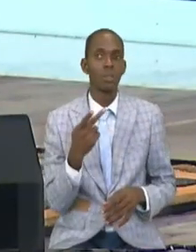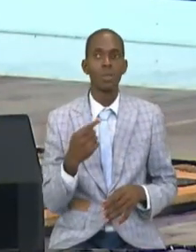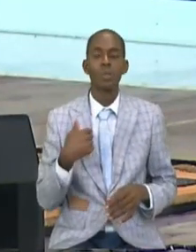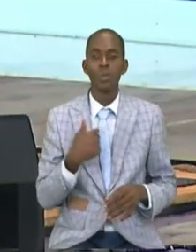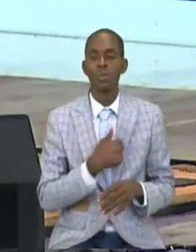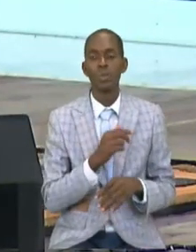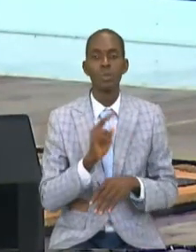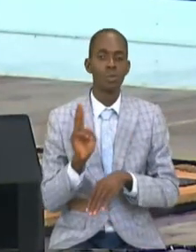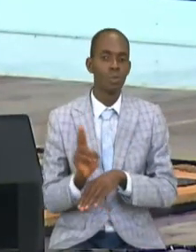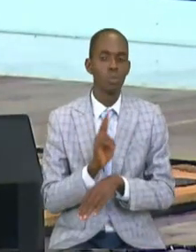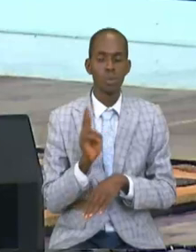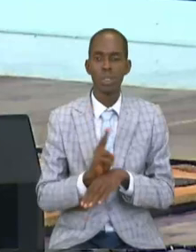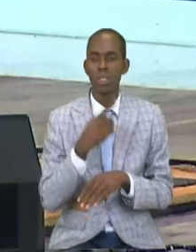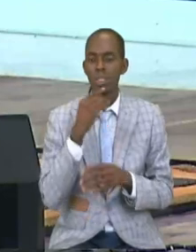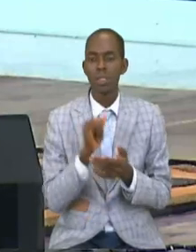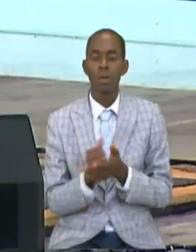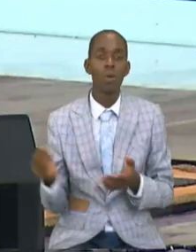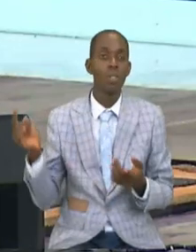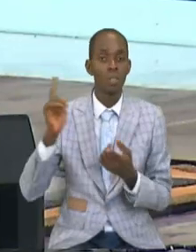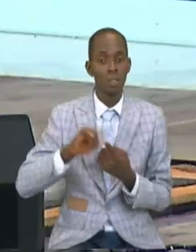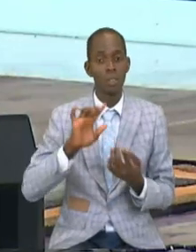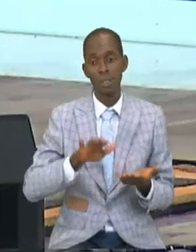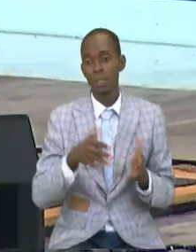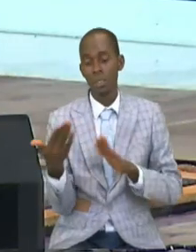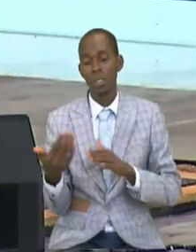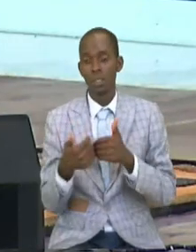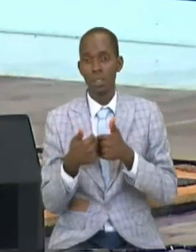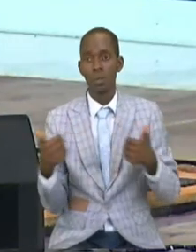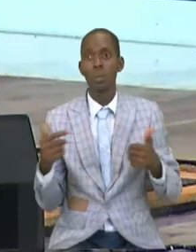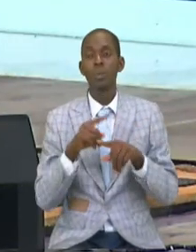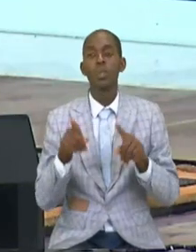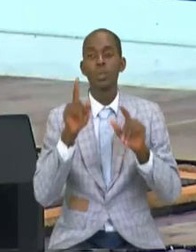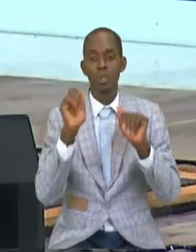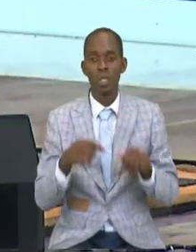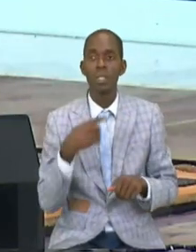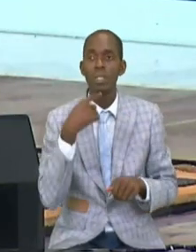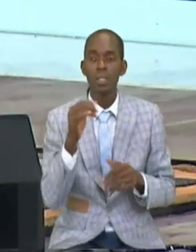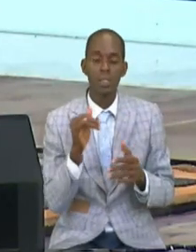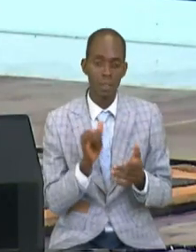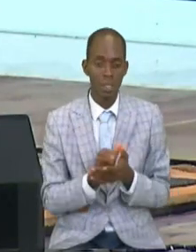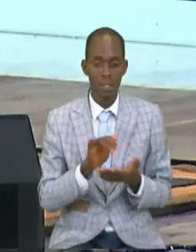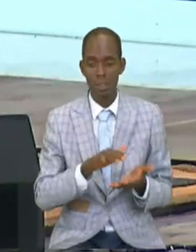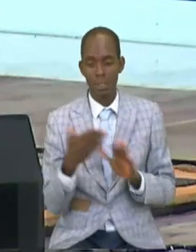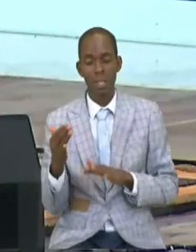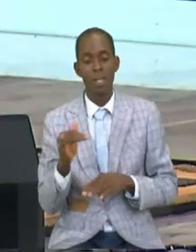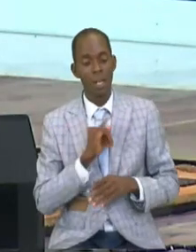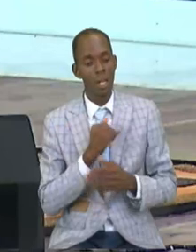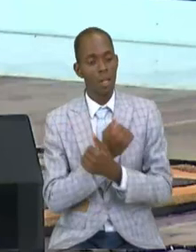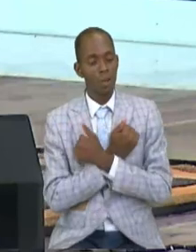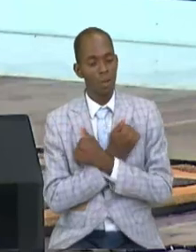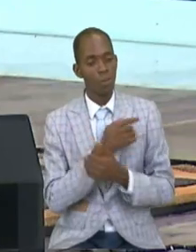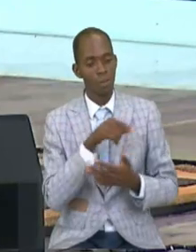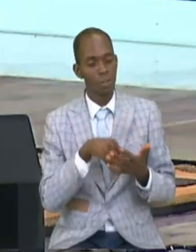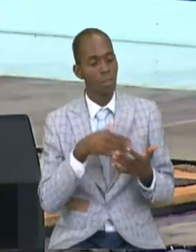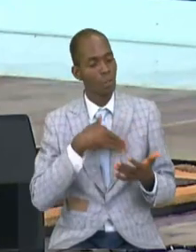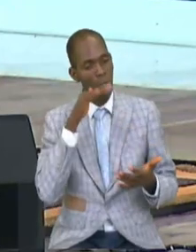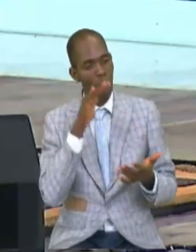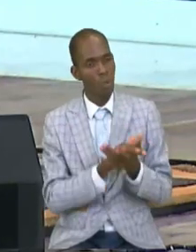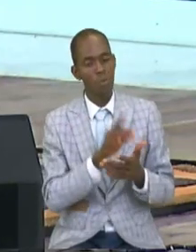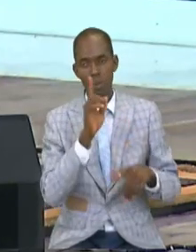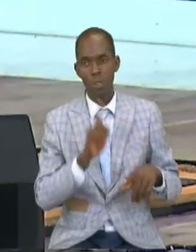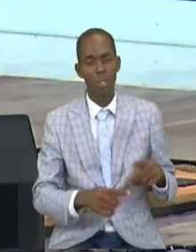temps. Ouais, on reste ensemble jusqu'à ce que la mort nous sépare. Mais tu peux dire à la mort, j'aime ma femme,